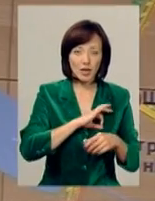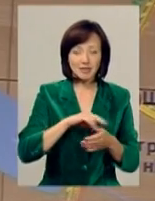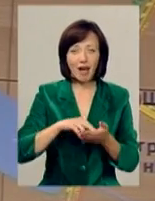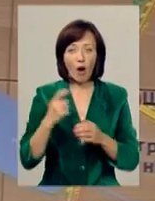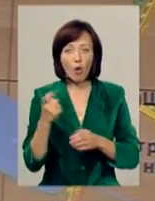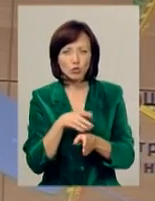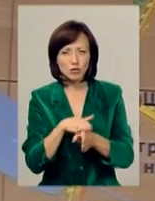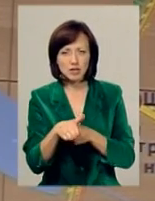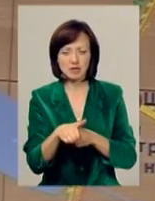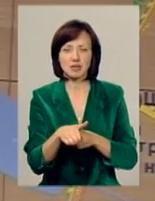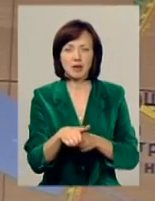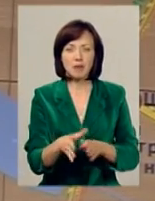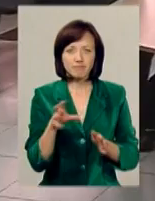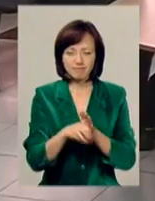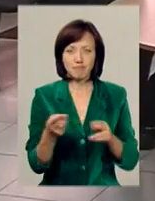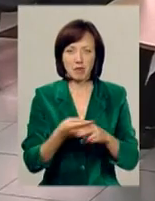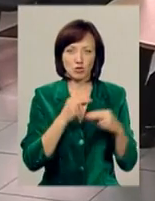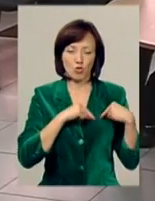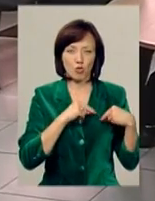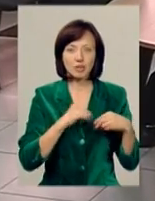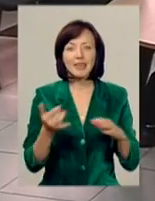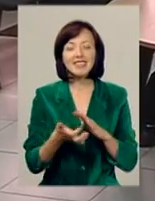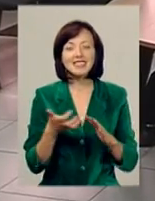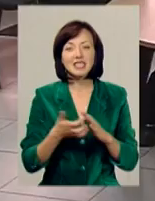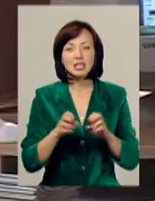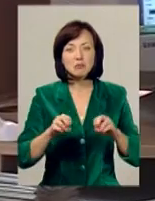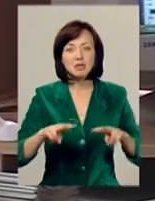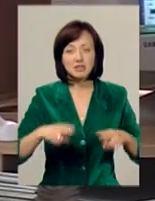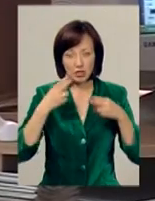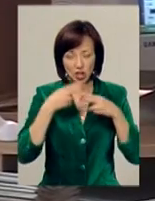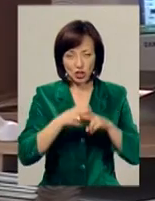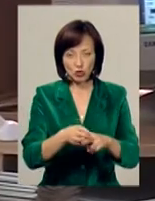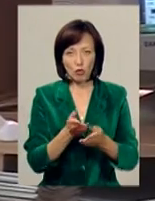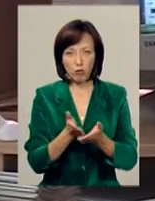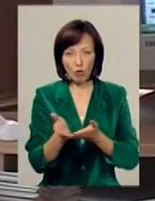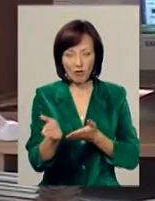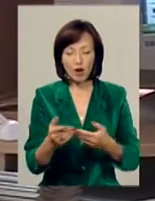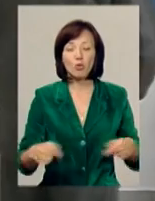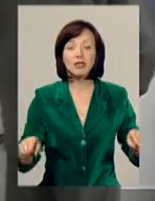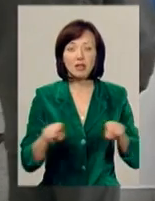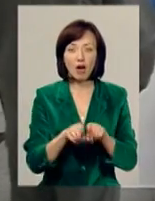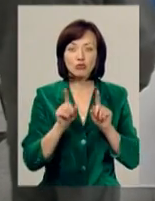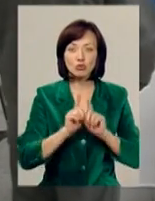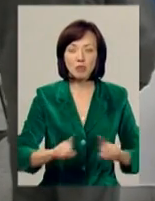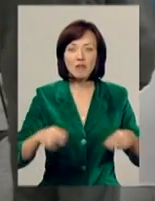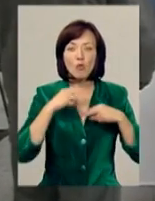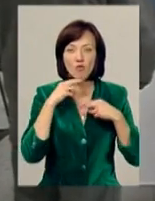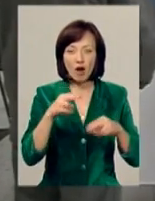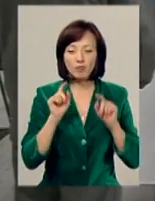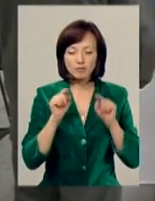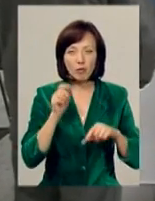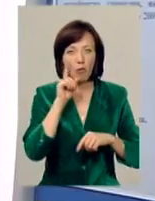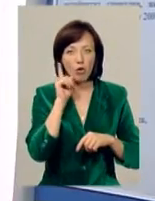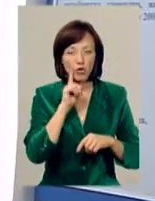які щороку попо Лави безробітніх та нестача спеціалістів технічного профілю також особливу увагу приділятимуть